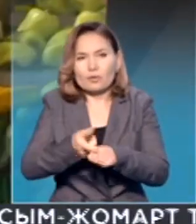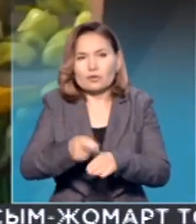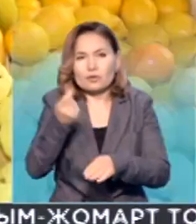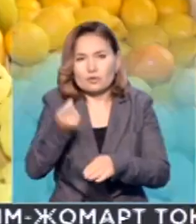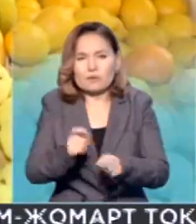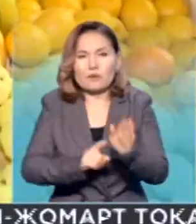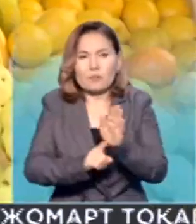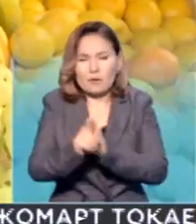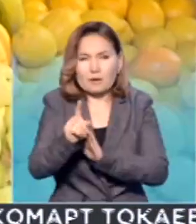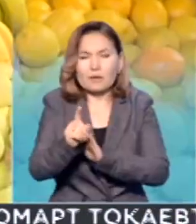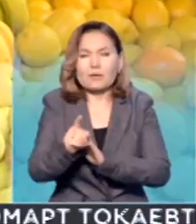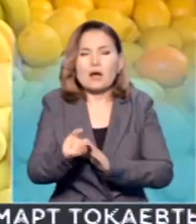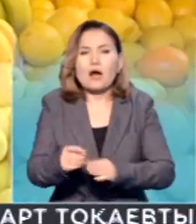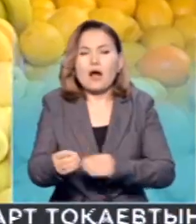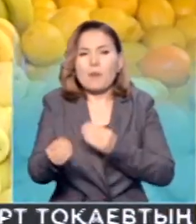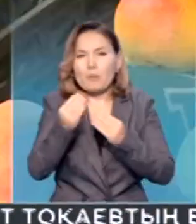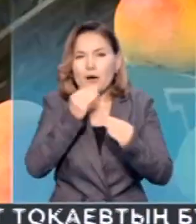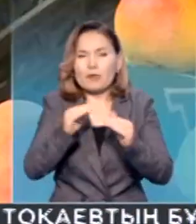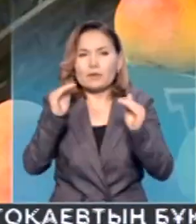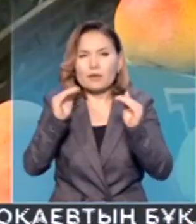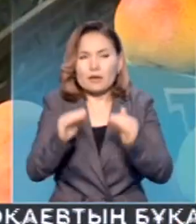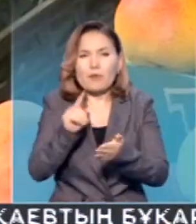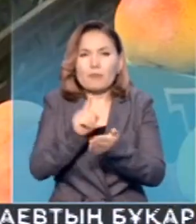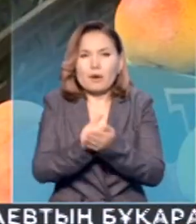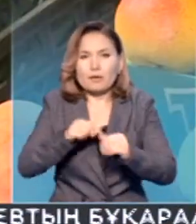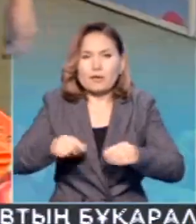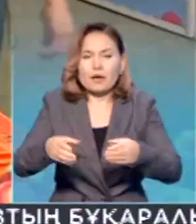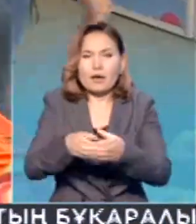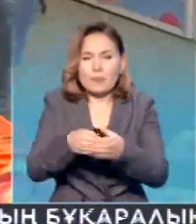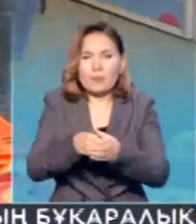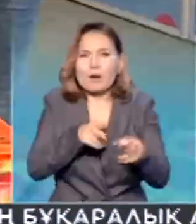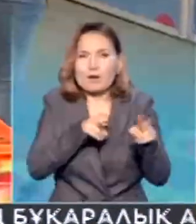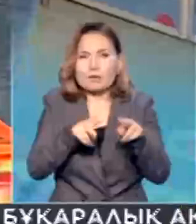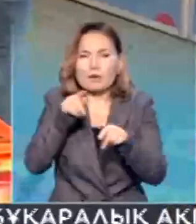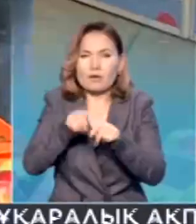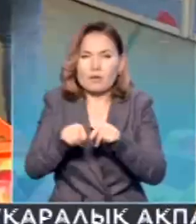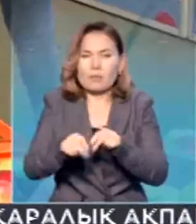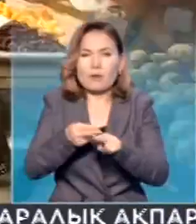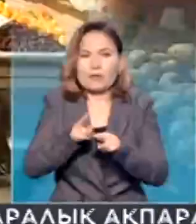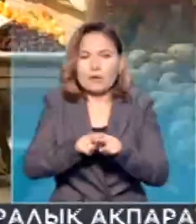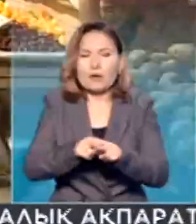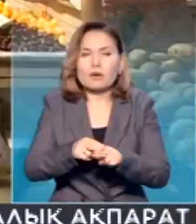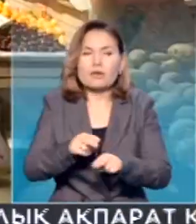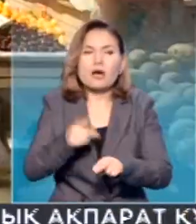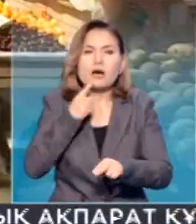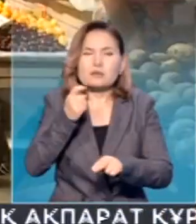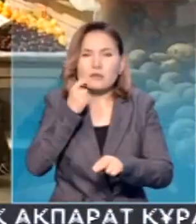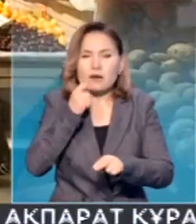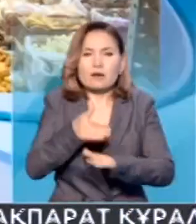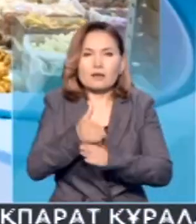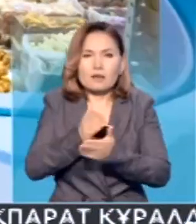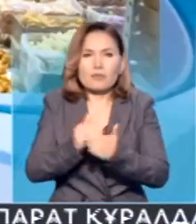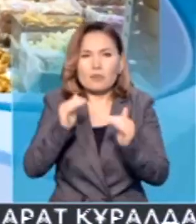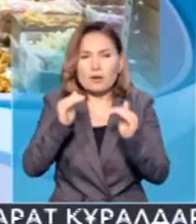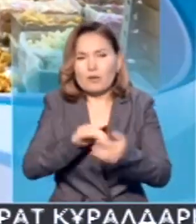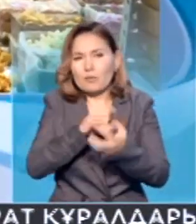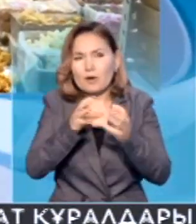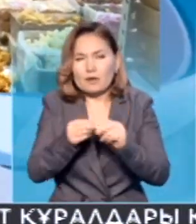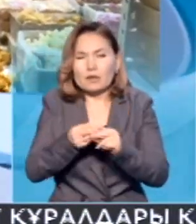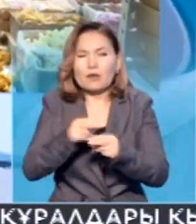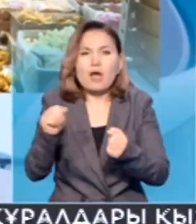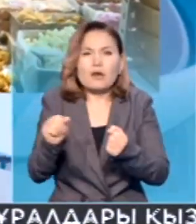бәрі түсті. Бағаны тұрақтандыруға тиіс құзырлы мекемелер тек әлеуметтік маңызы бар тауарлардың ғана құнын қадағалайды екен. Бұл тізімге